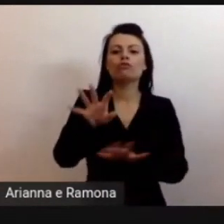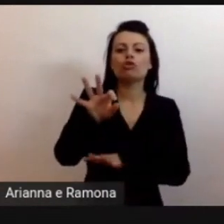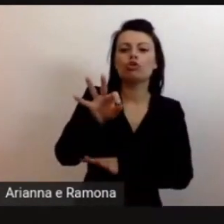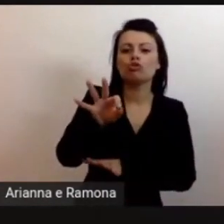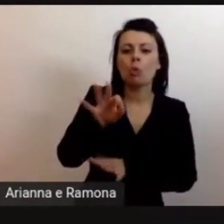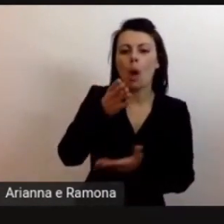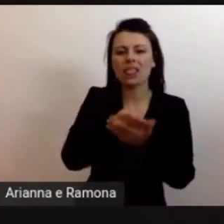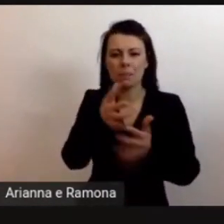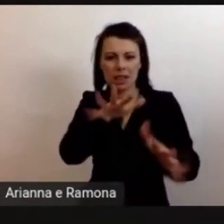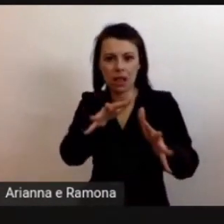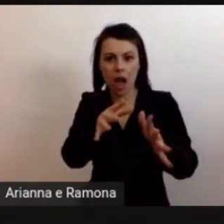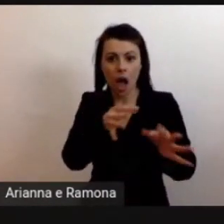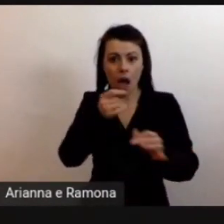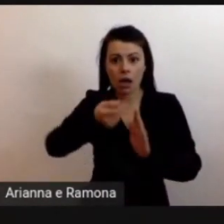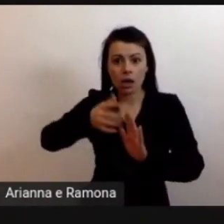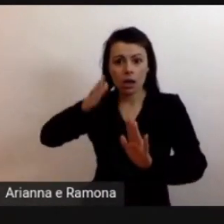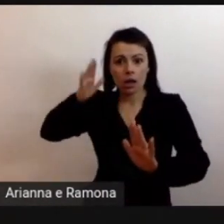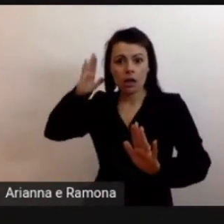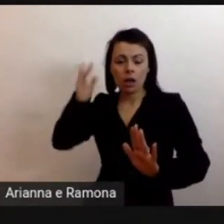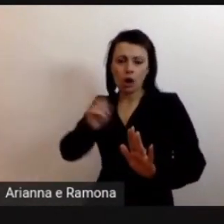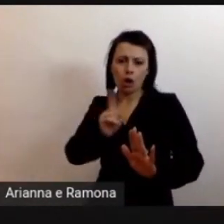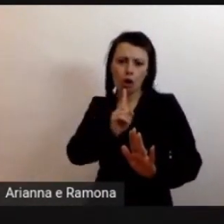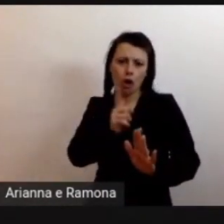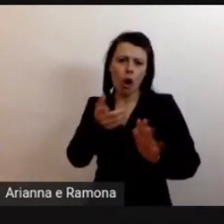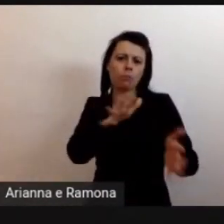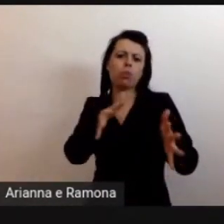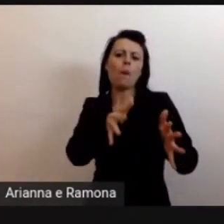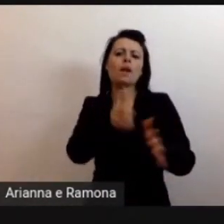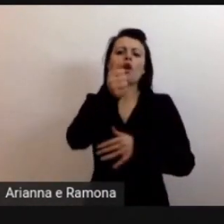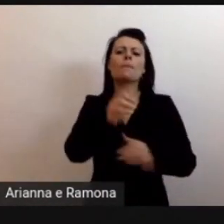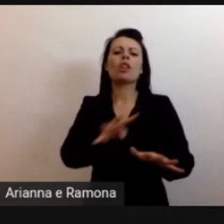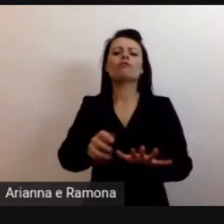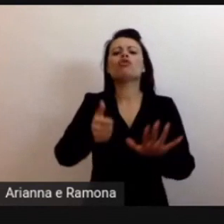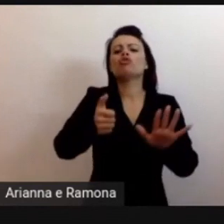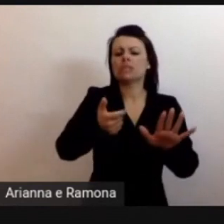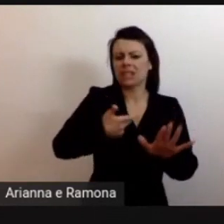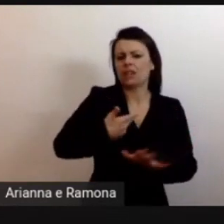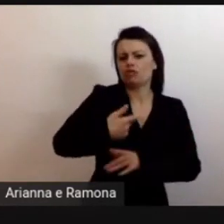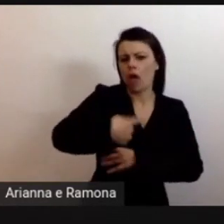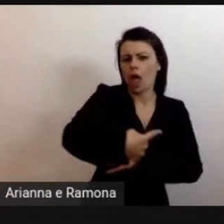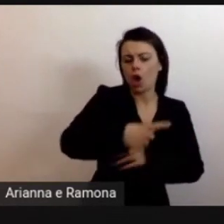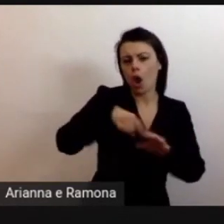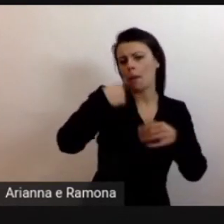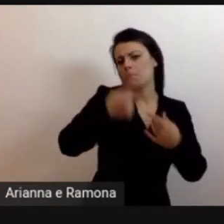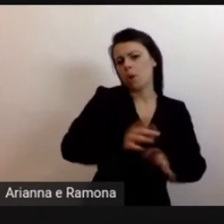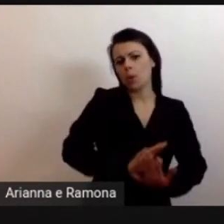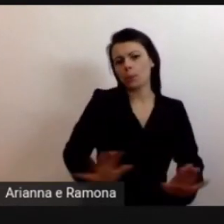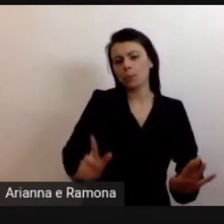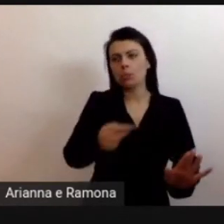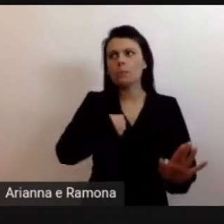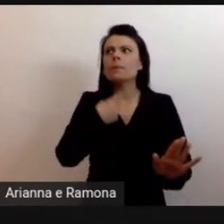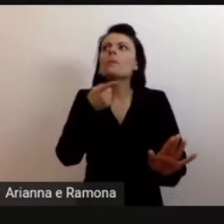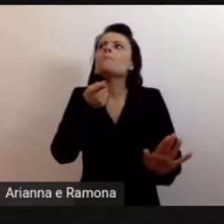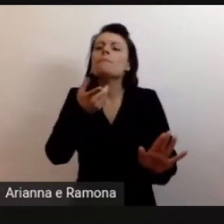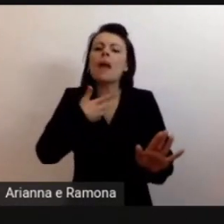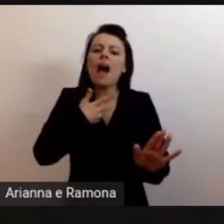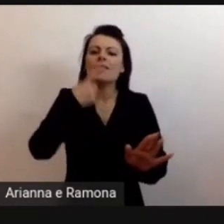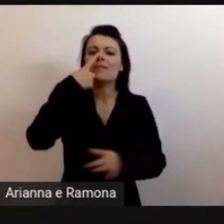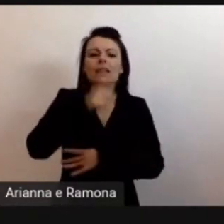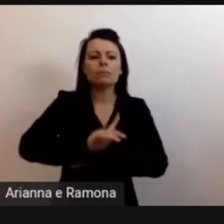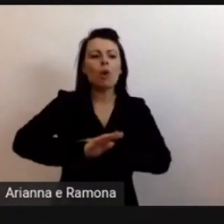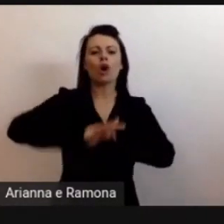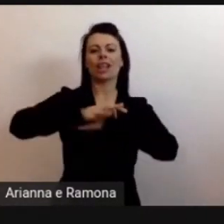grottano ci pensa ad enza sampò che aveva anche una certa proseguire un